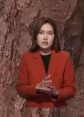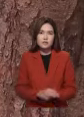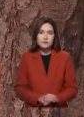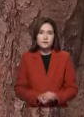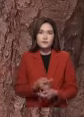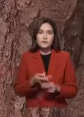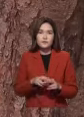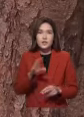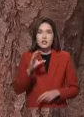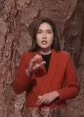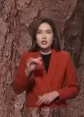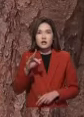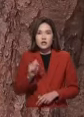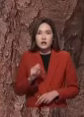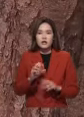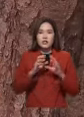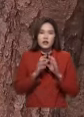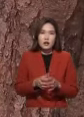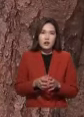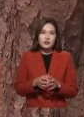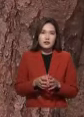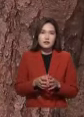өзі сатира ғой. Былай қарағанда